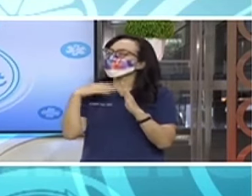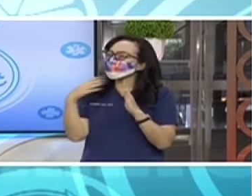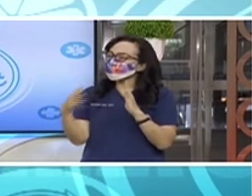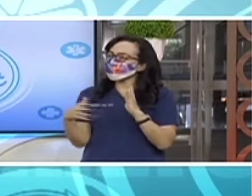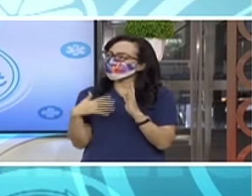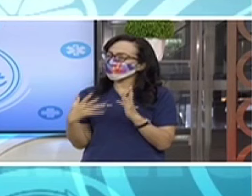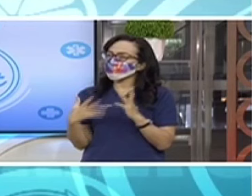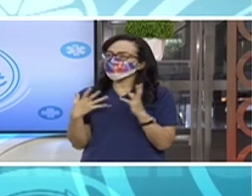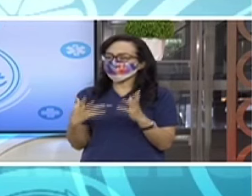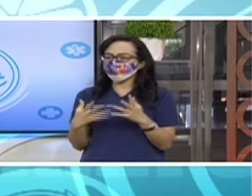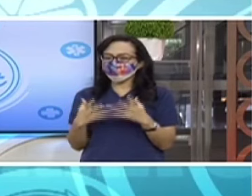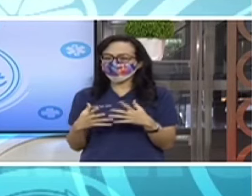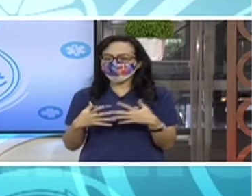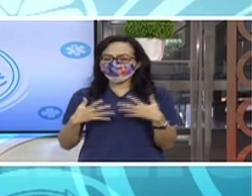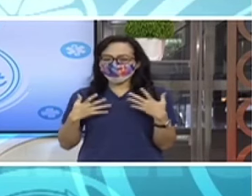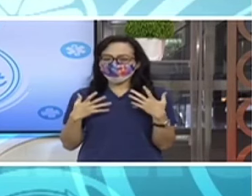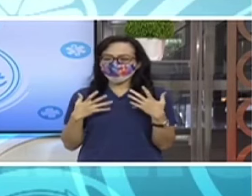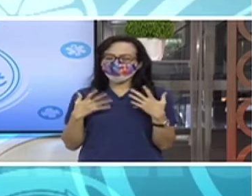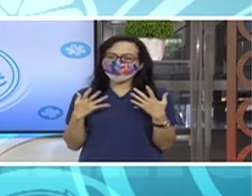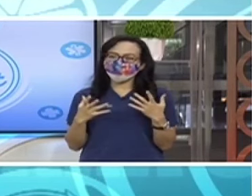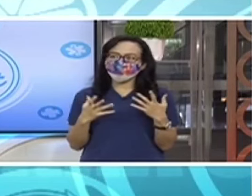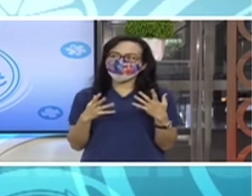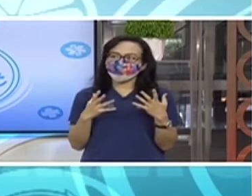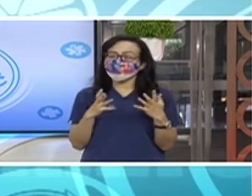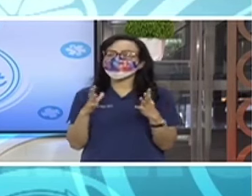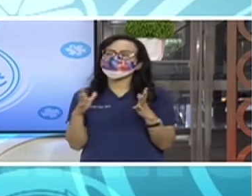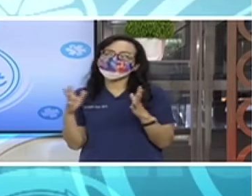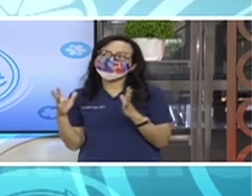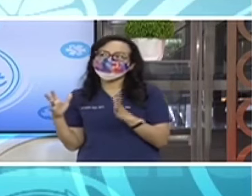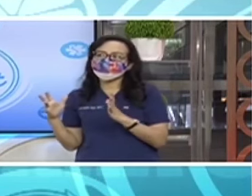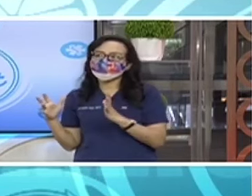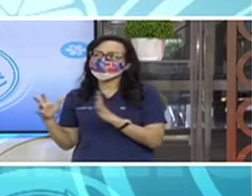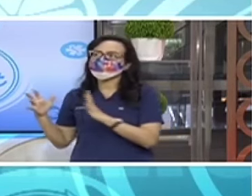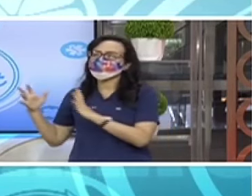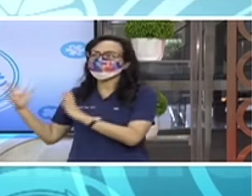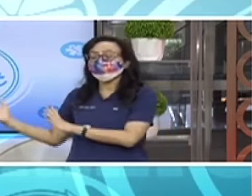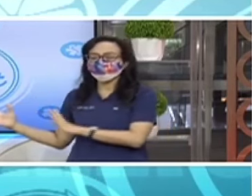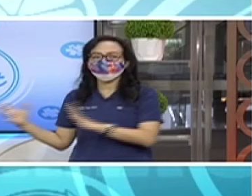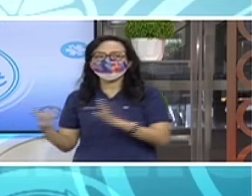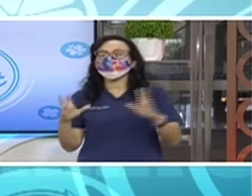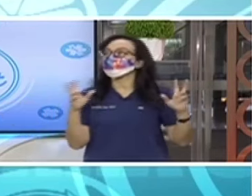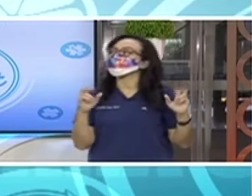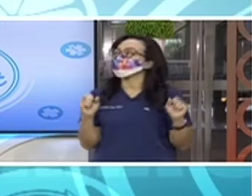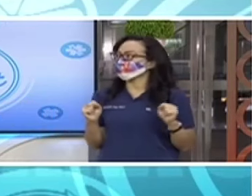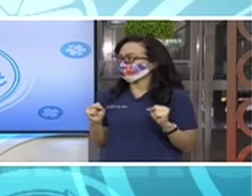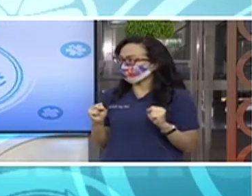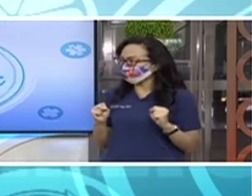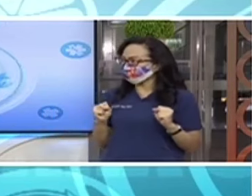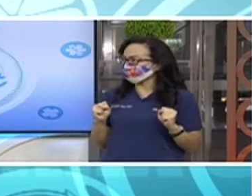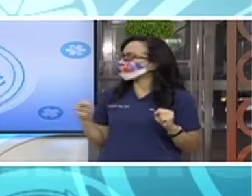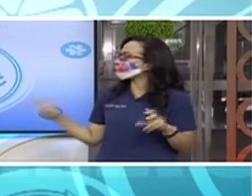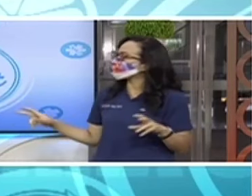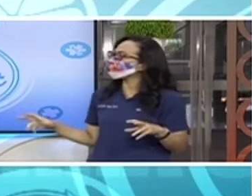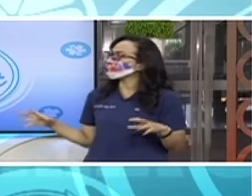Jadi ada beberapa penelitian yang membuktikan bahwa kalau kita ee melakukan kalau di negara-negara barat bilangnya mindfulness ya kan